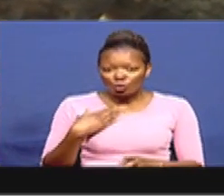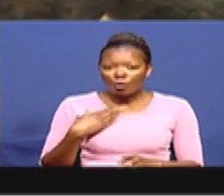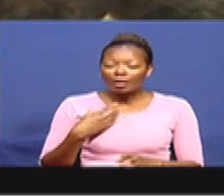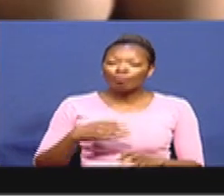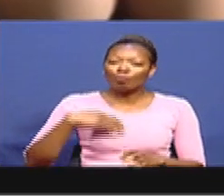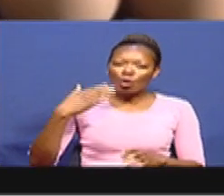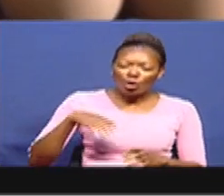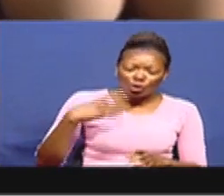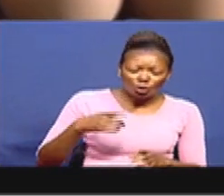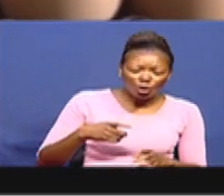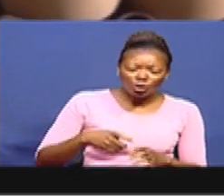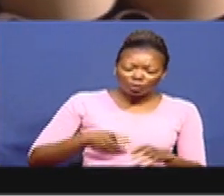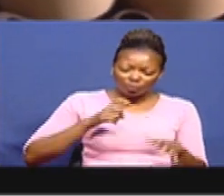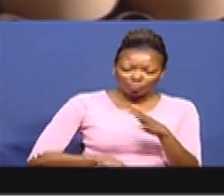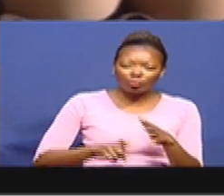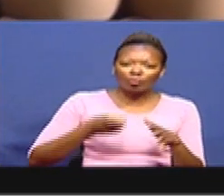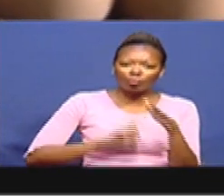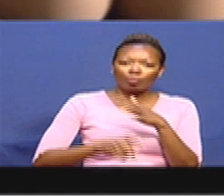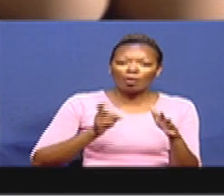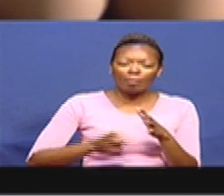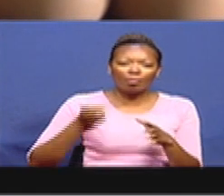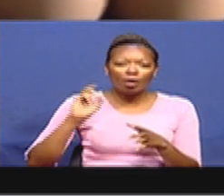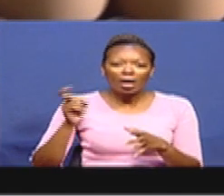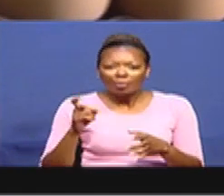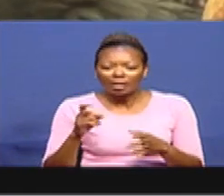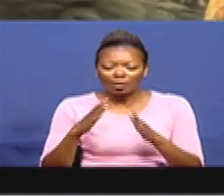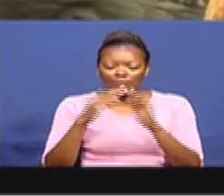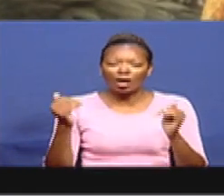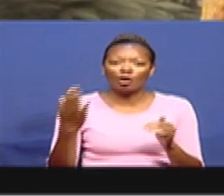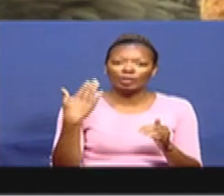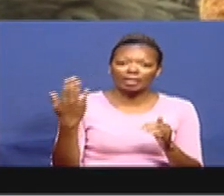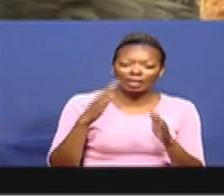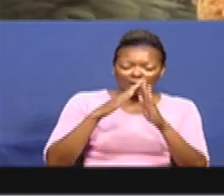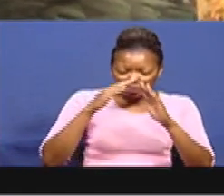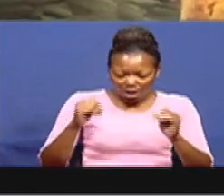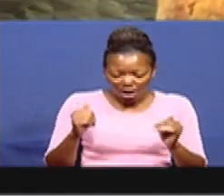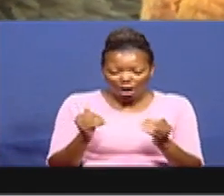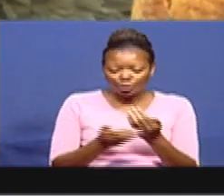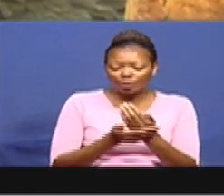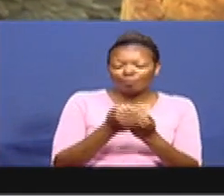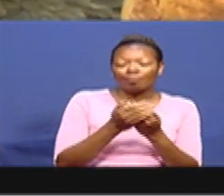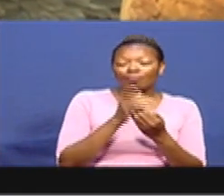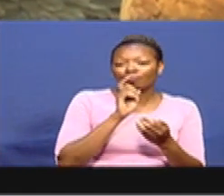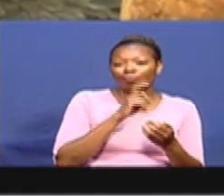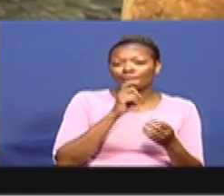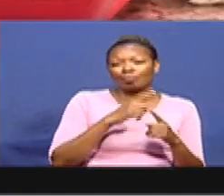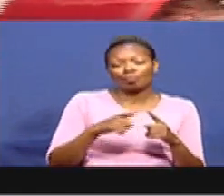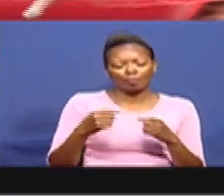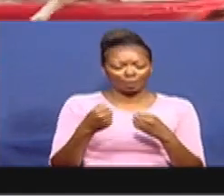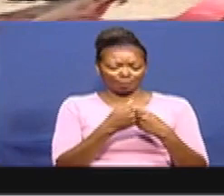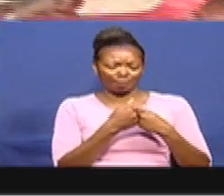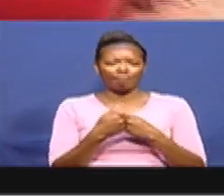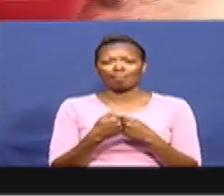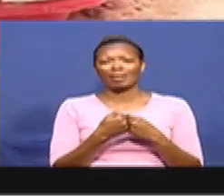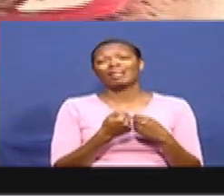na vifaranga na mayai kuwekwa ndani ya nyumba. Lakini bado kuna zile changamoto sugu ambazo huenda wakakabili